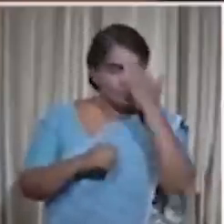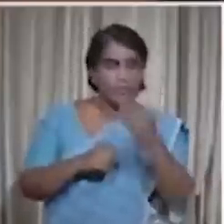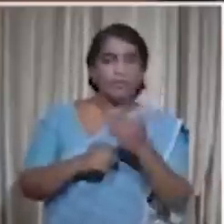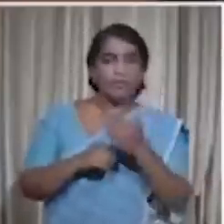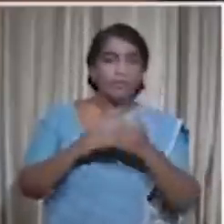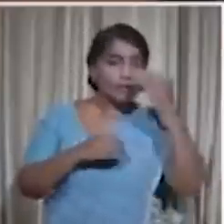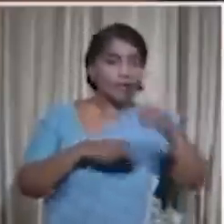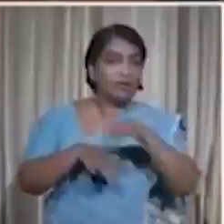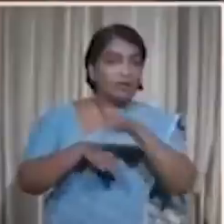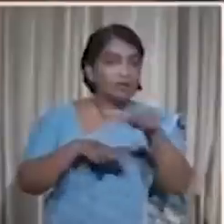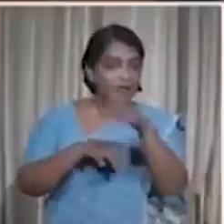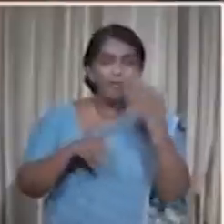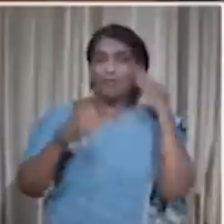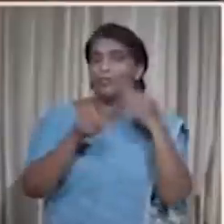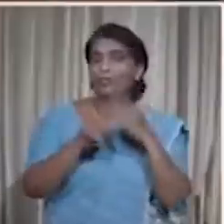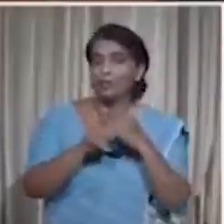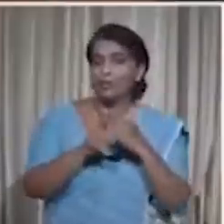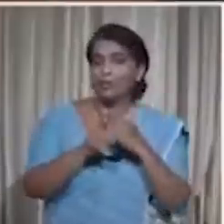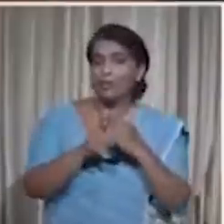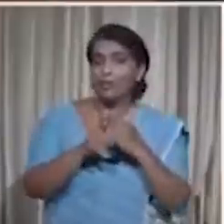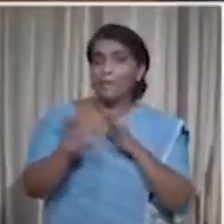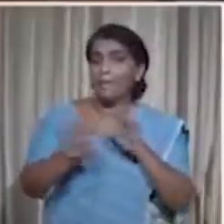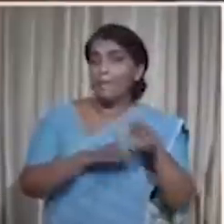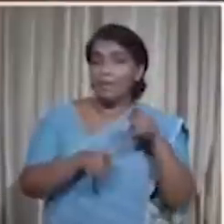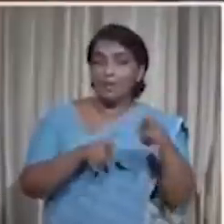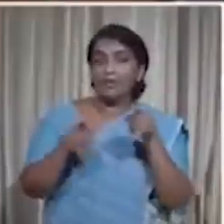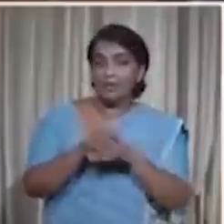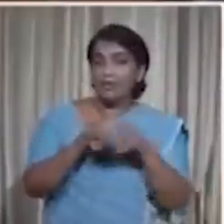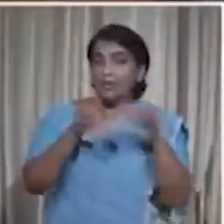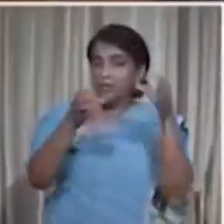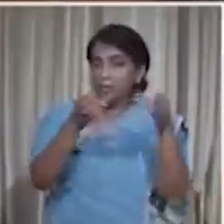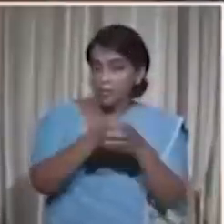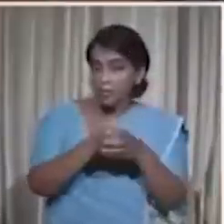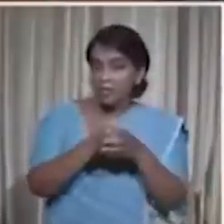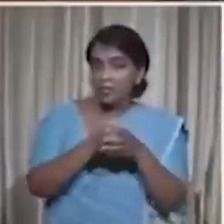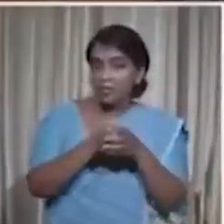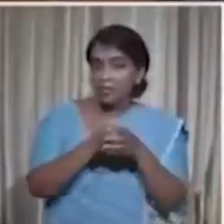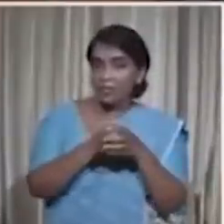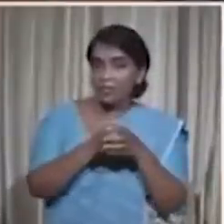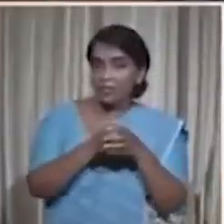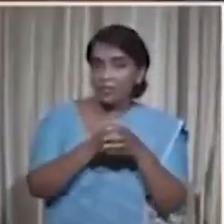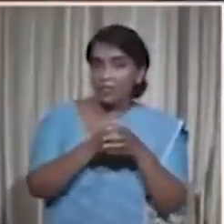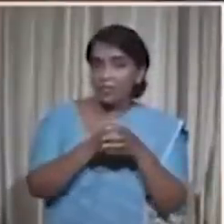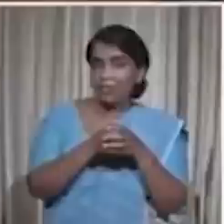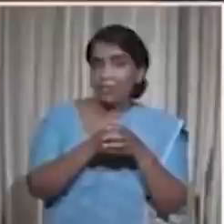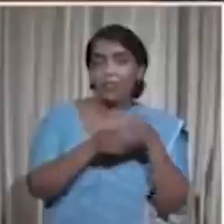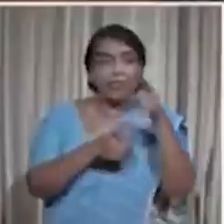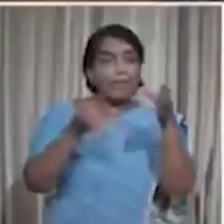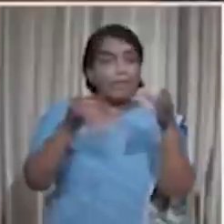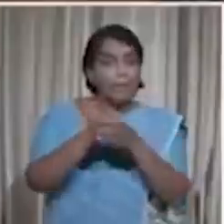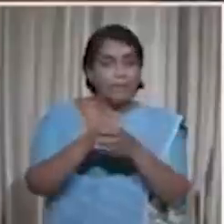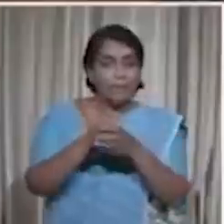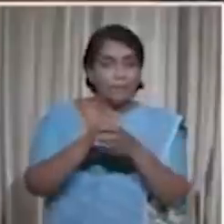பாதையில் இருப்பது எந்த கட்சியையும் பிரதிநிதித்துவப்படுத்துகின்றவர்கள் அல்ல. இந்த பாதையில் நிற்பவர்கள் எந்த கட்சியை முன்னிறுத்துவதற்காக போராடுபவர்களும்